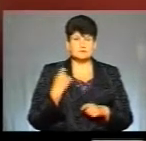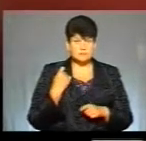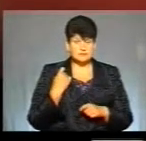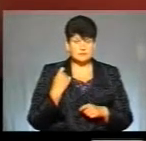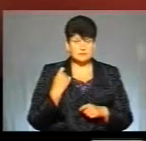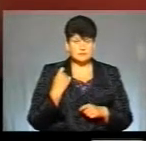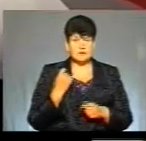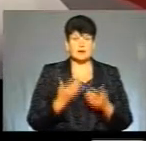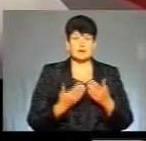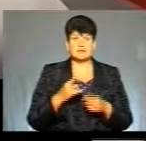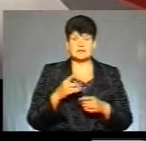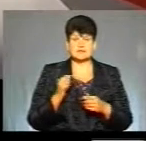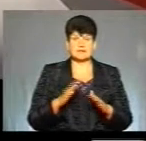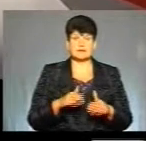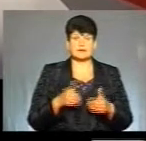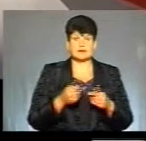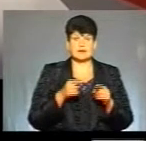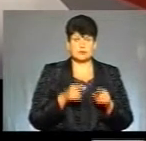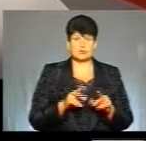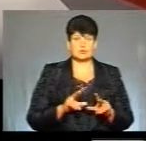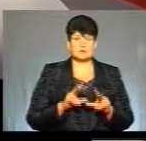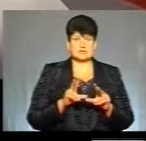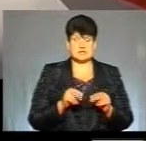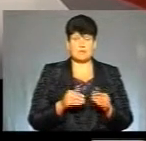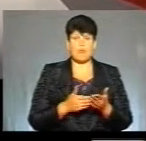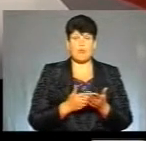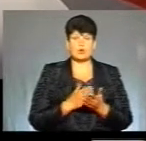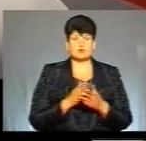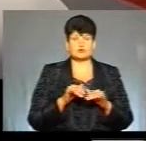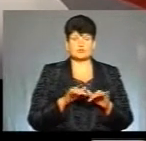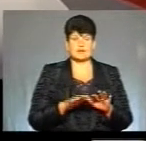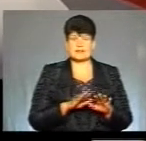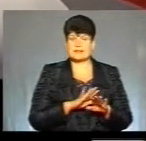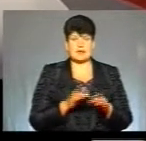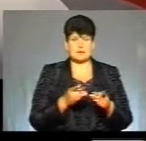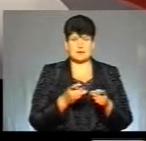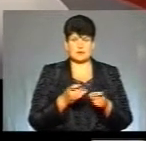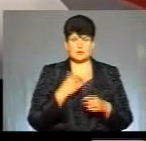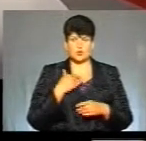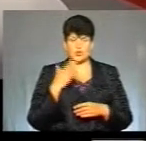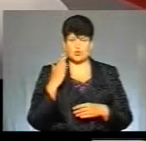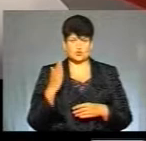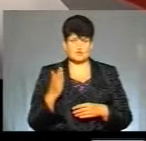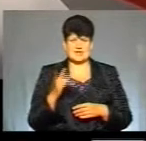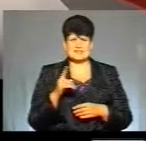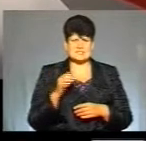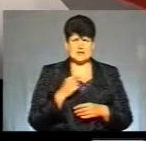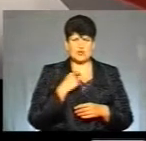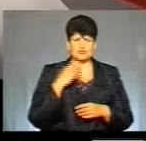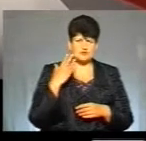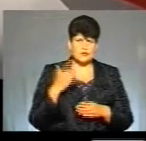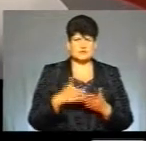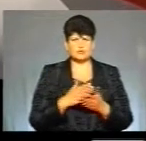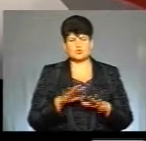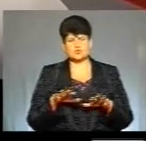за надання йому певних гарантій політичної діяльності, за не притягнення голосування за голосування, за політичну